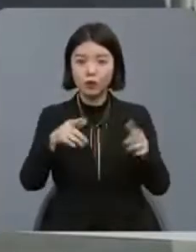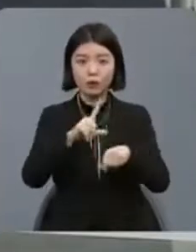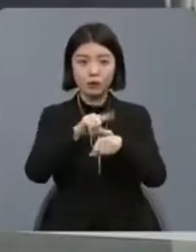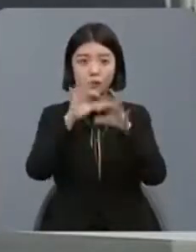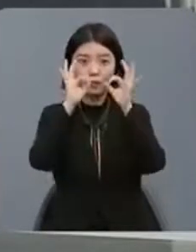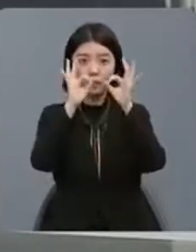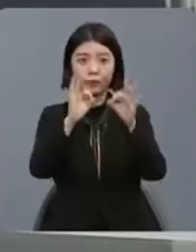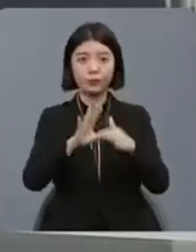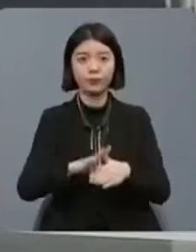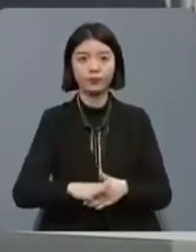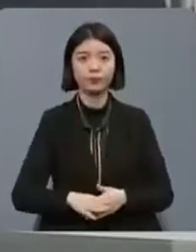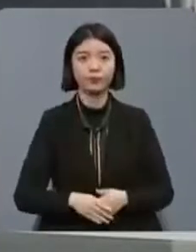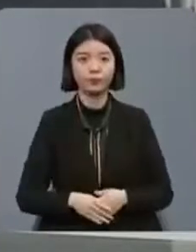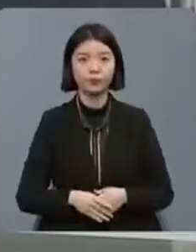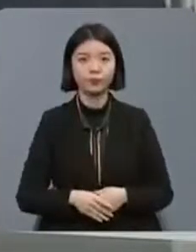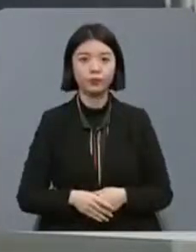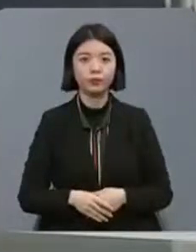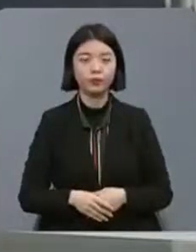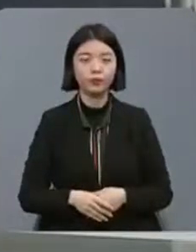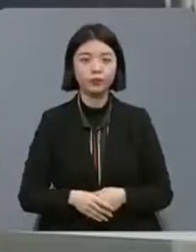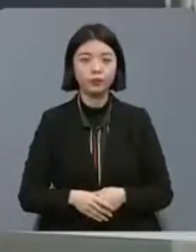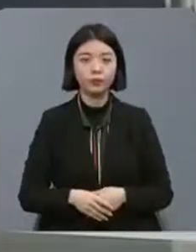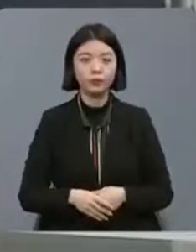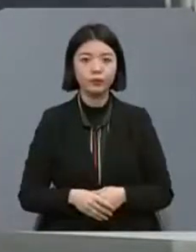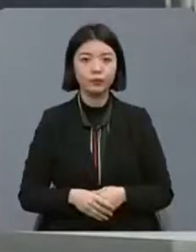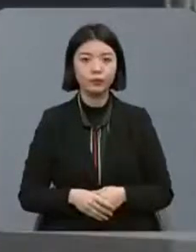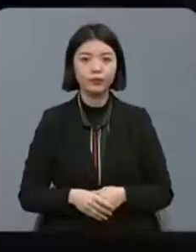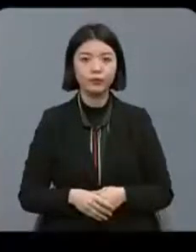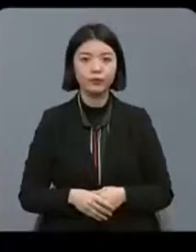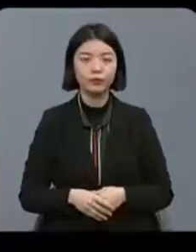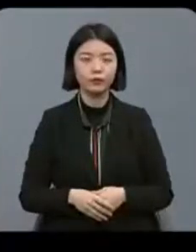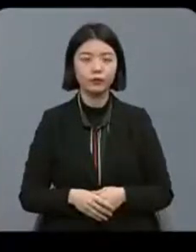신익환 기자가 숫자로 정리했습니다.